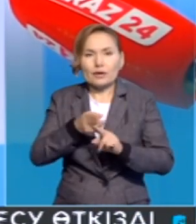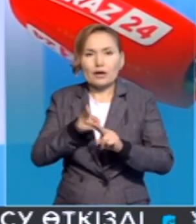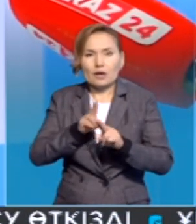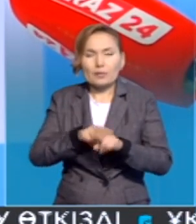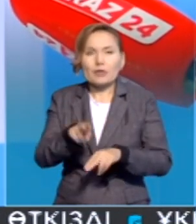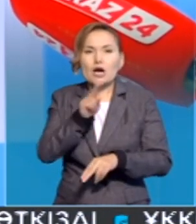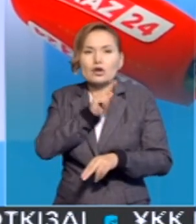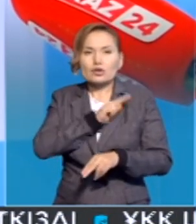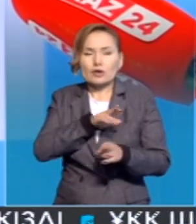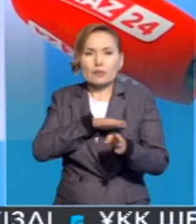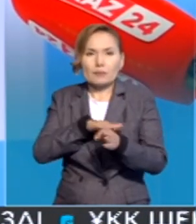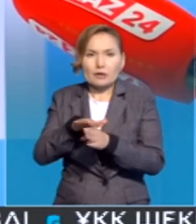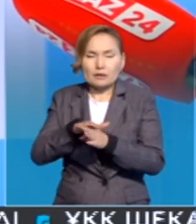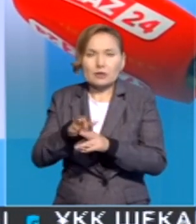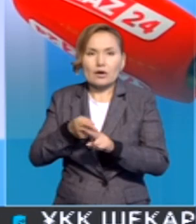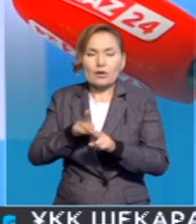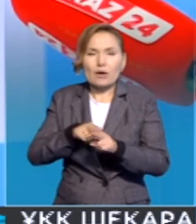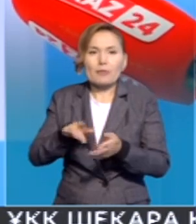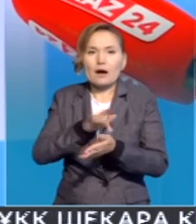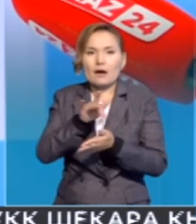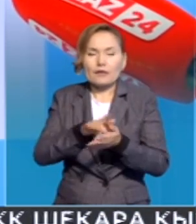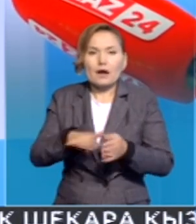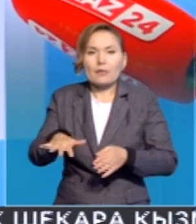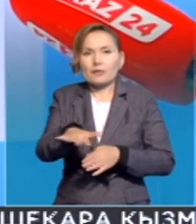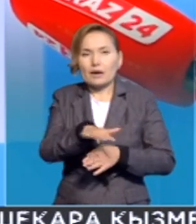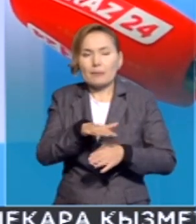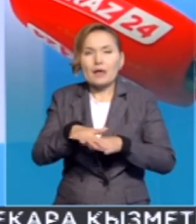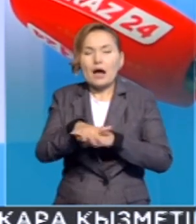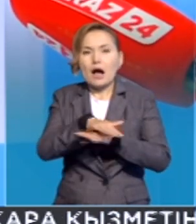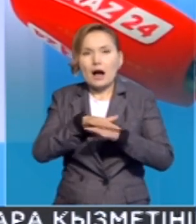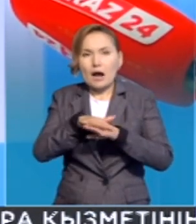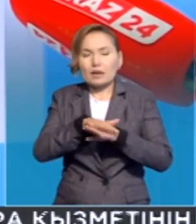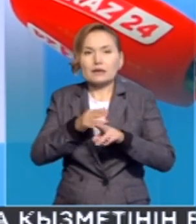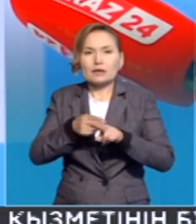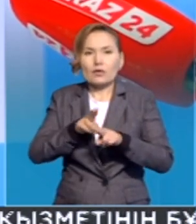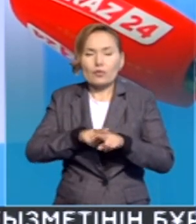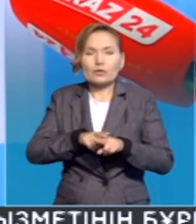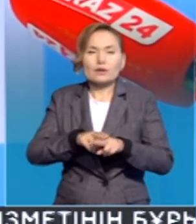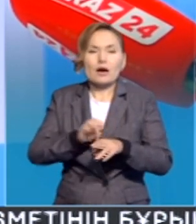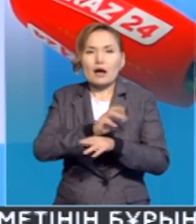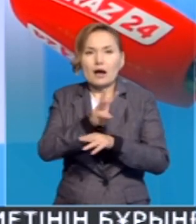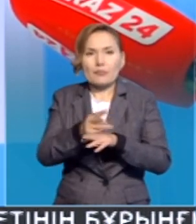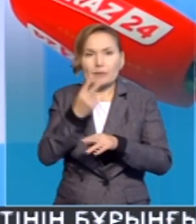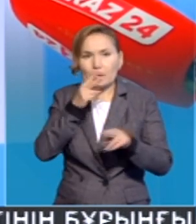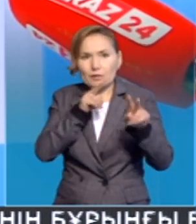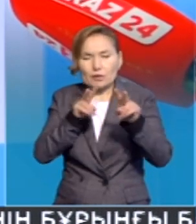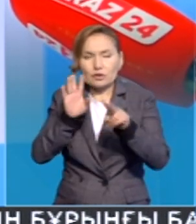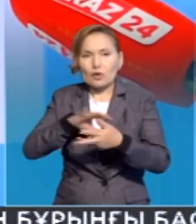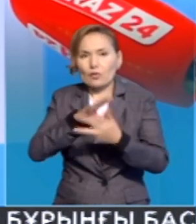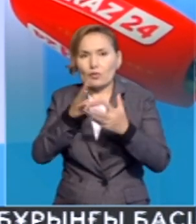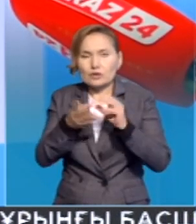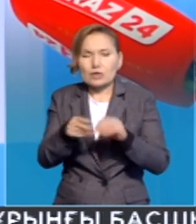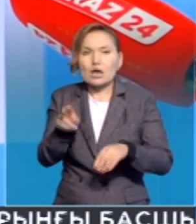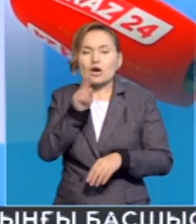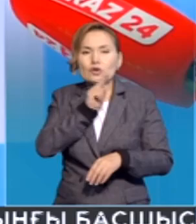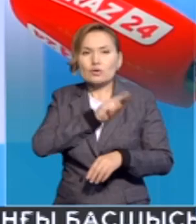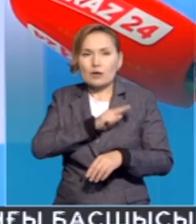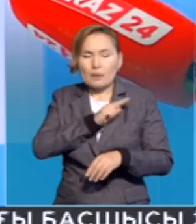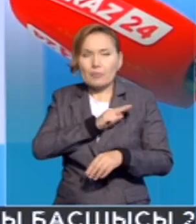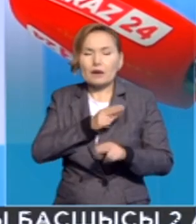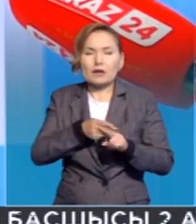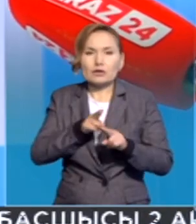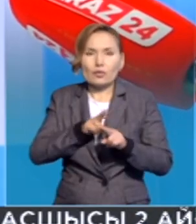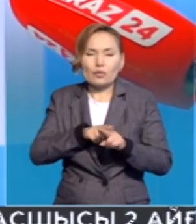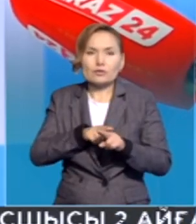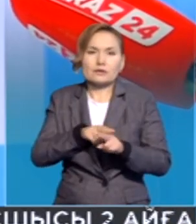құзыретіне қаралып беріліп отырған қаланың, ауданның халқының денсаулығын қамтамасыз ету осы басшылардың бірде бір